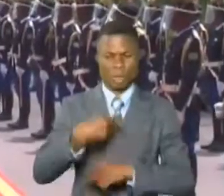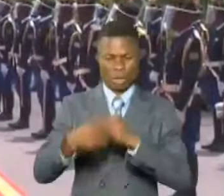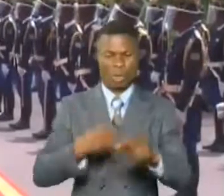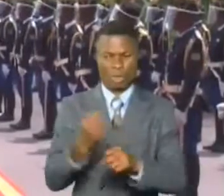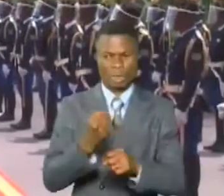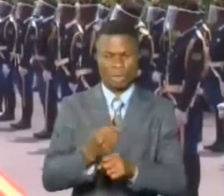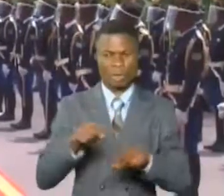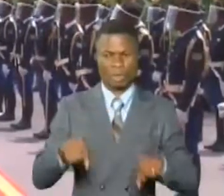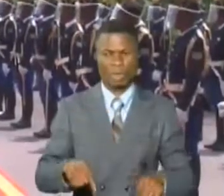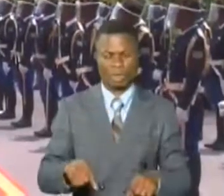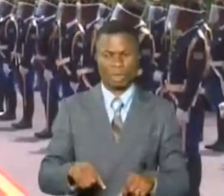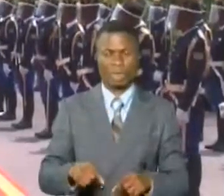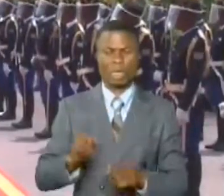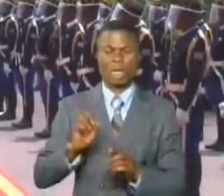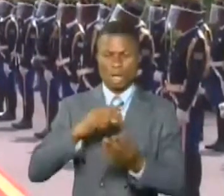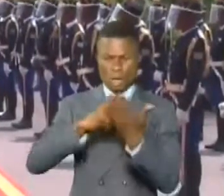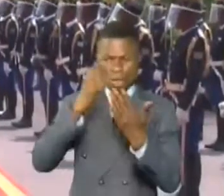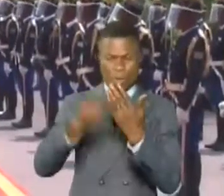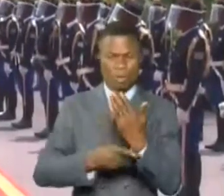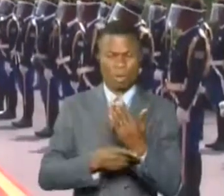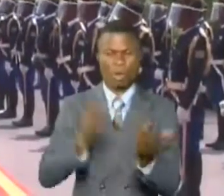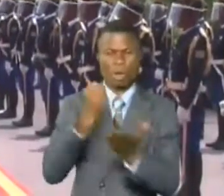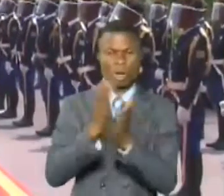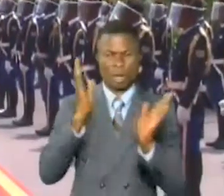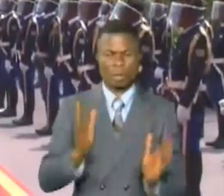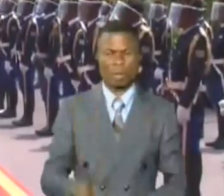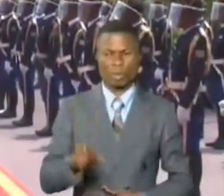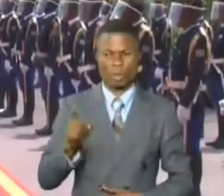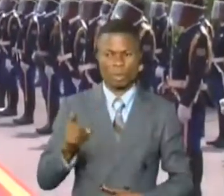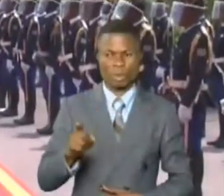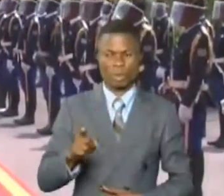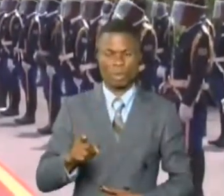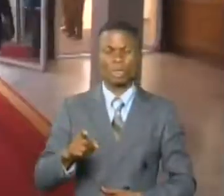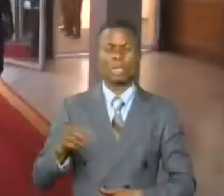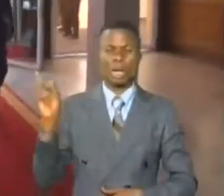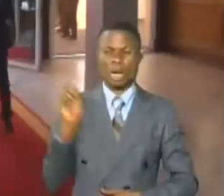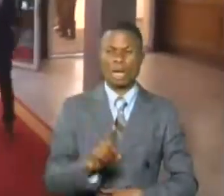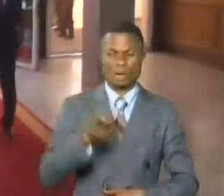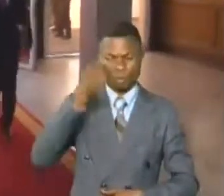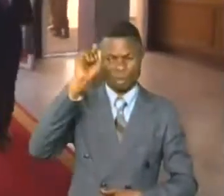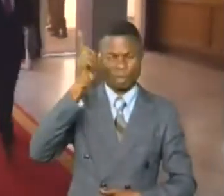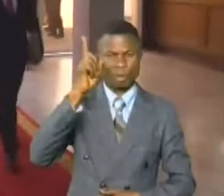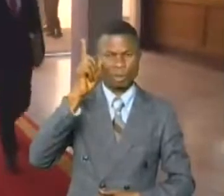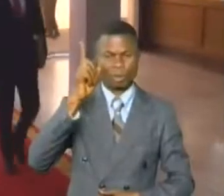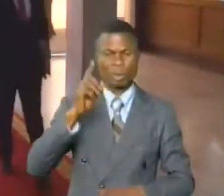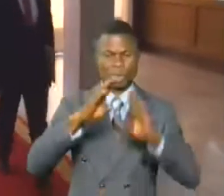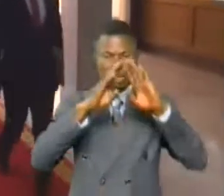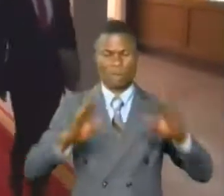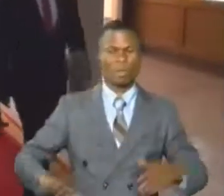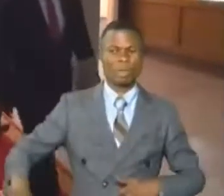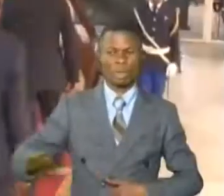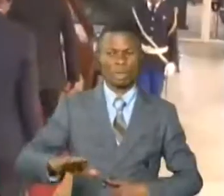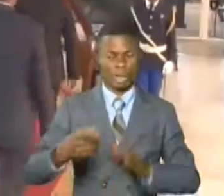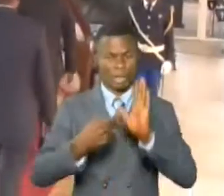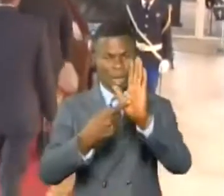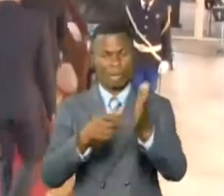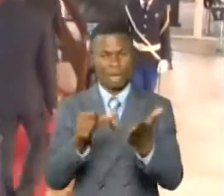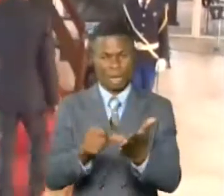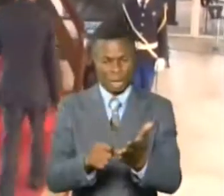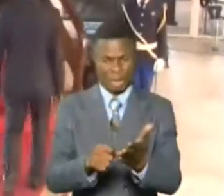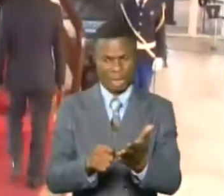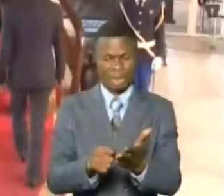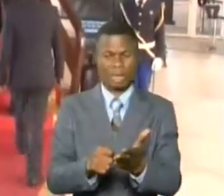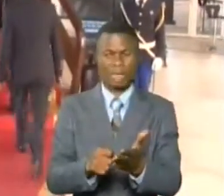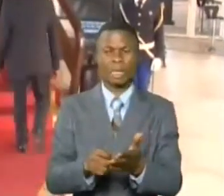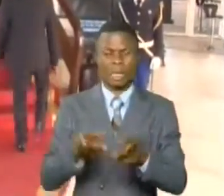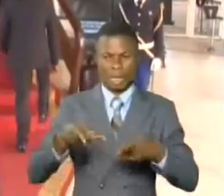ordre d'arrivée, l'ambassadeur Joanne Tomana a franchi le premier le seuil du palais. Il a présenté ses lettres de créance au